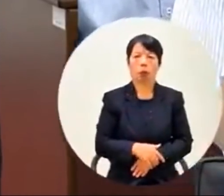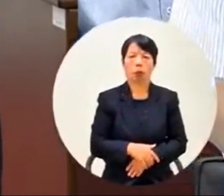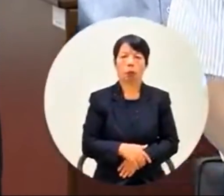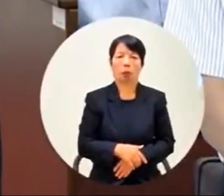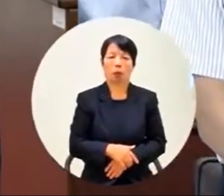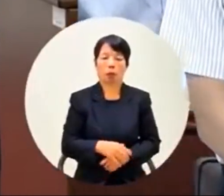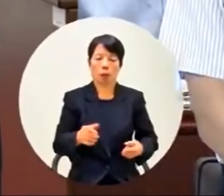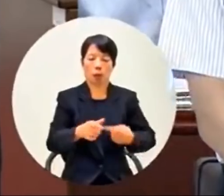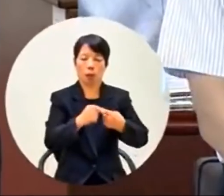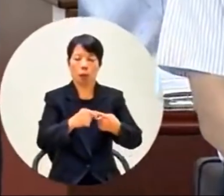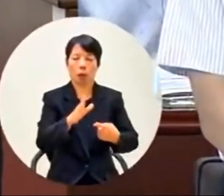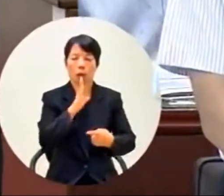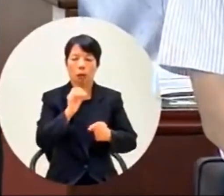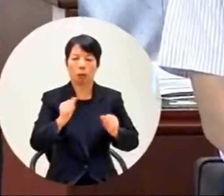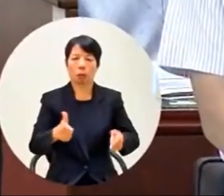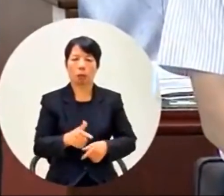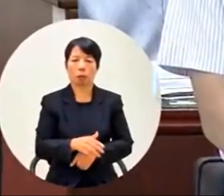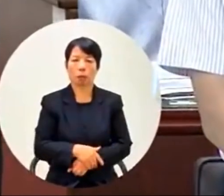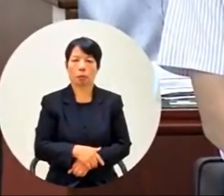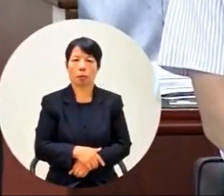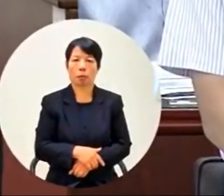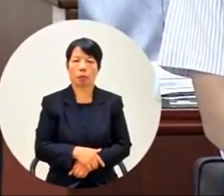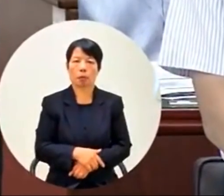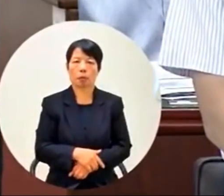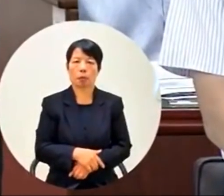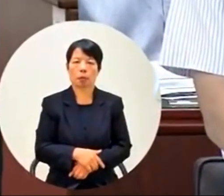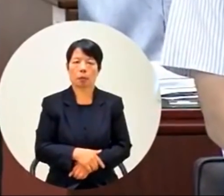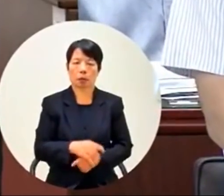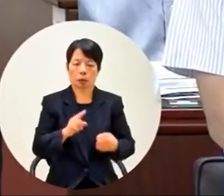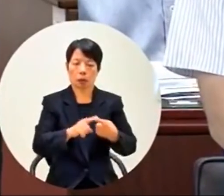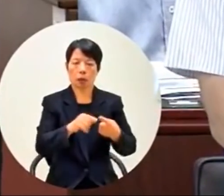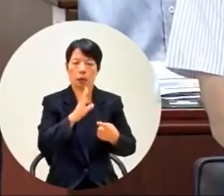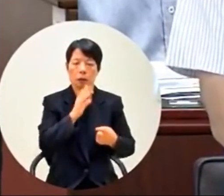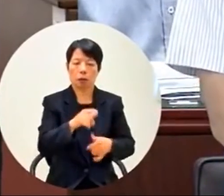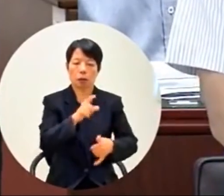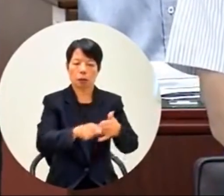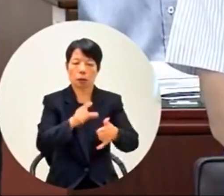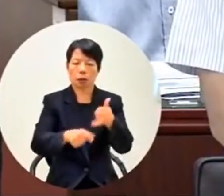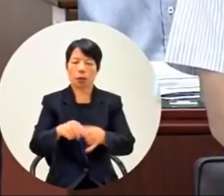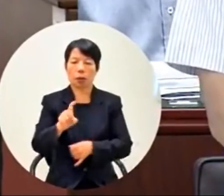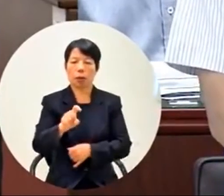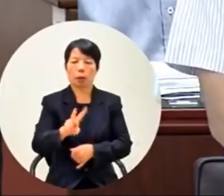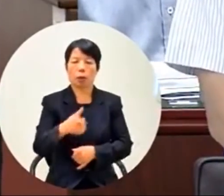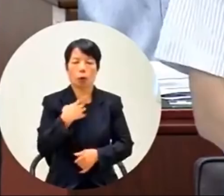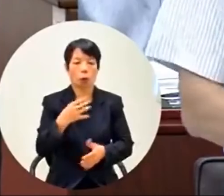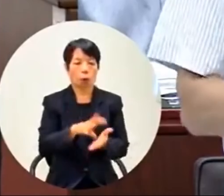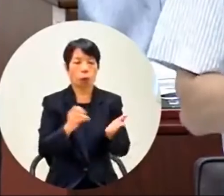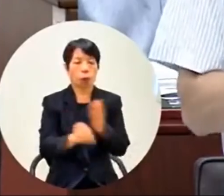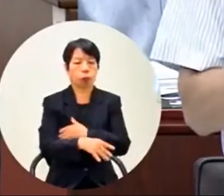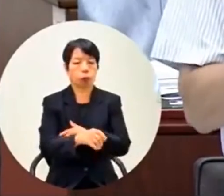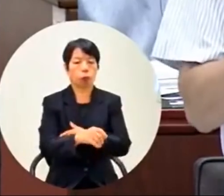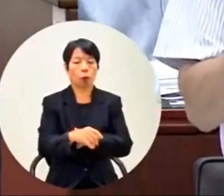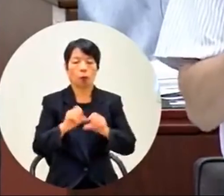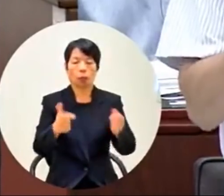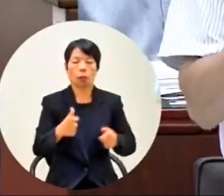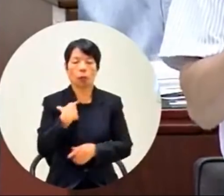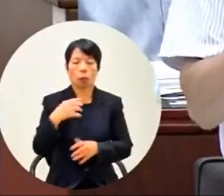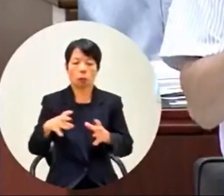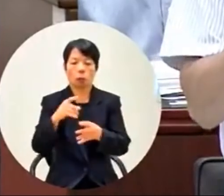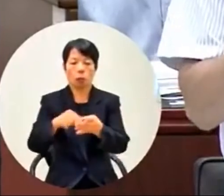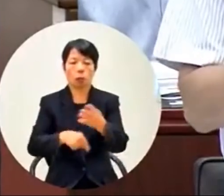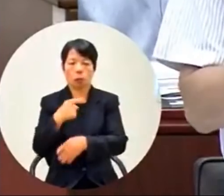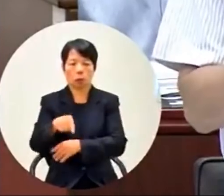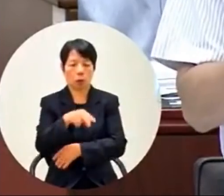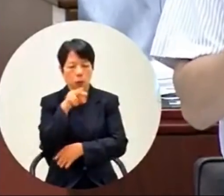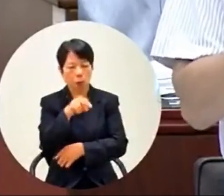就第一个就是是或不是就好了。第一个是或不是， 第一个十二件并不是我全部删除，因为同事看完以后会有一些